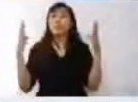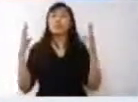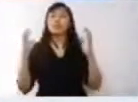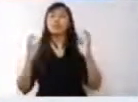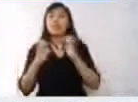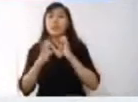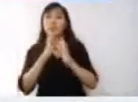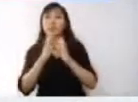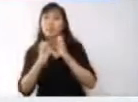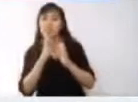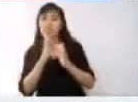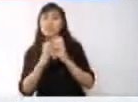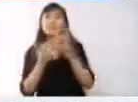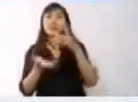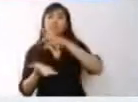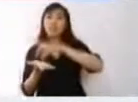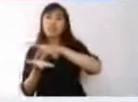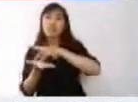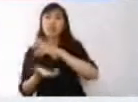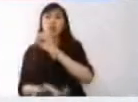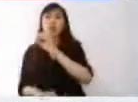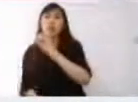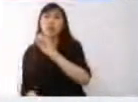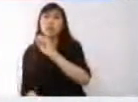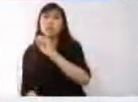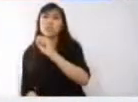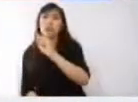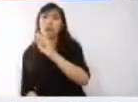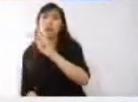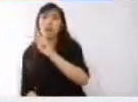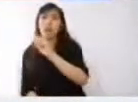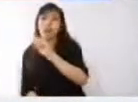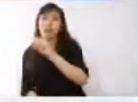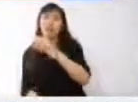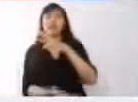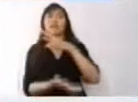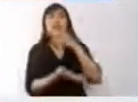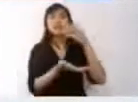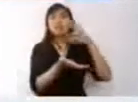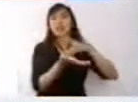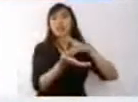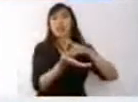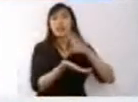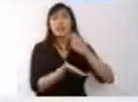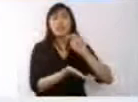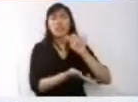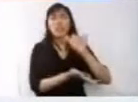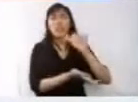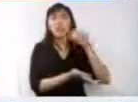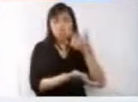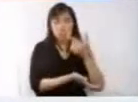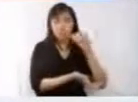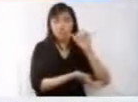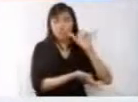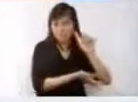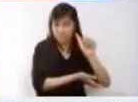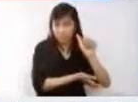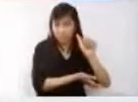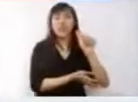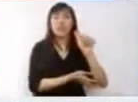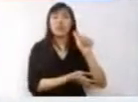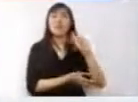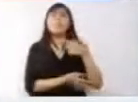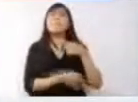day 300 applicants ang pupunta sa embassy prior to COVID. So ngayon po kailangan po nating ipatuloy